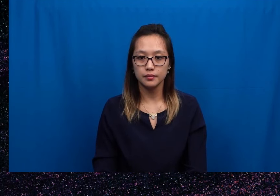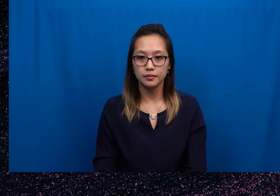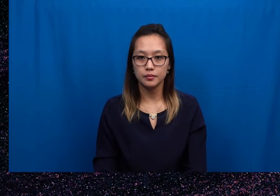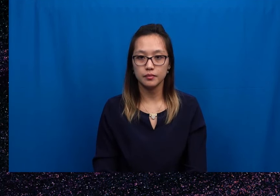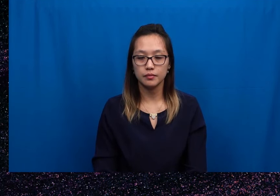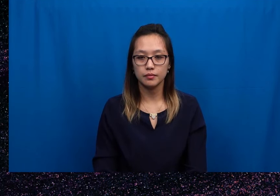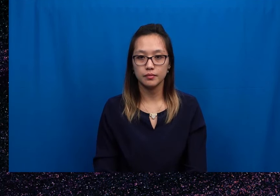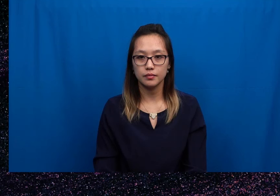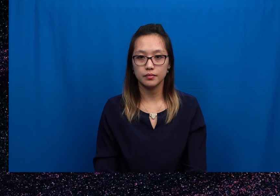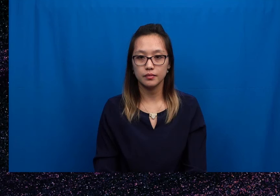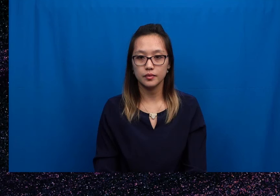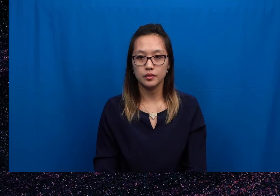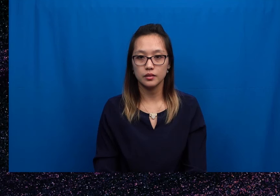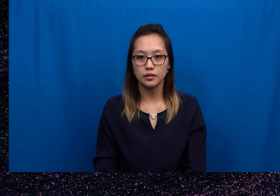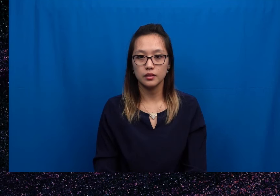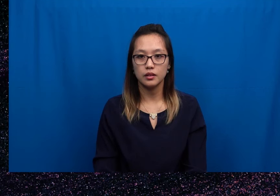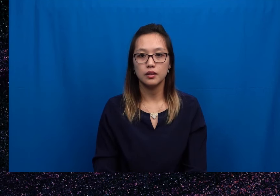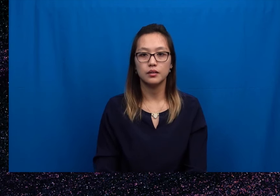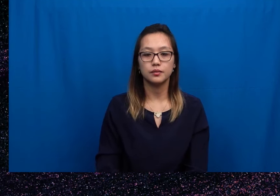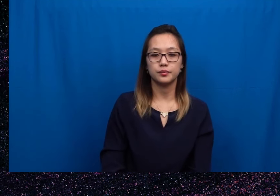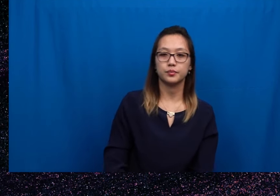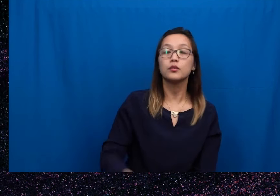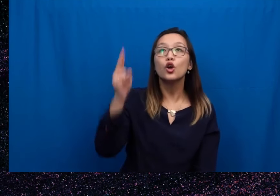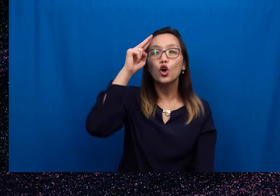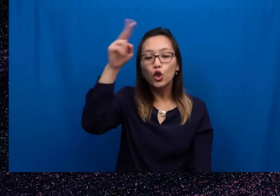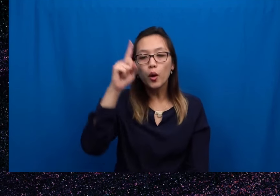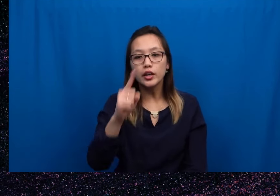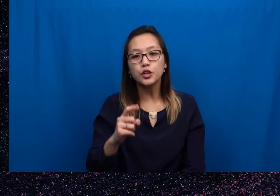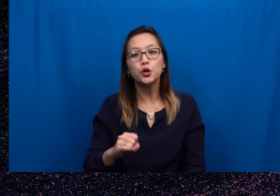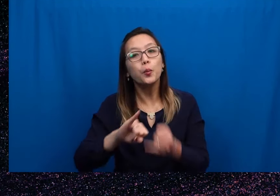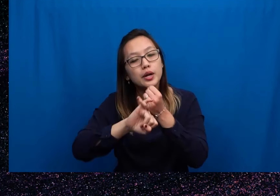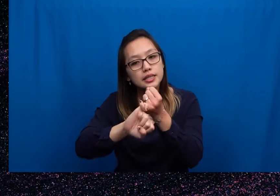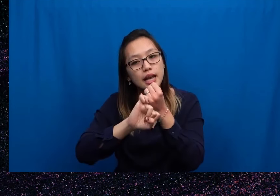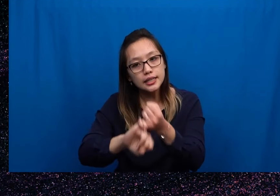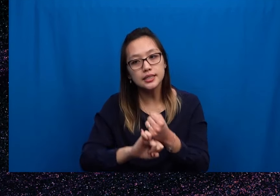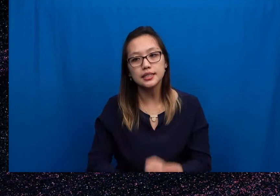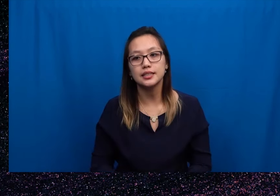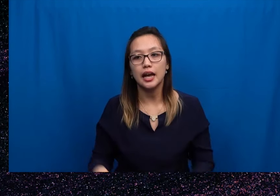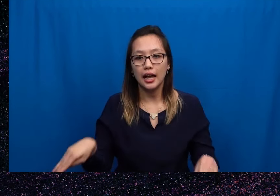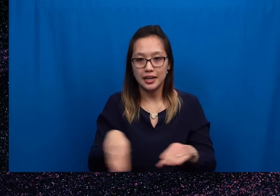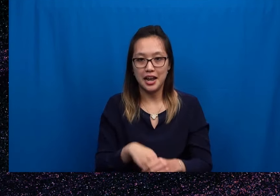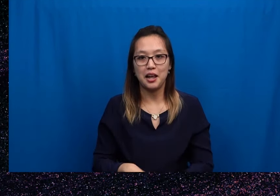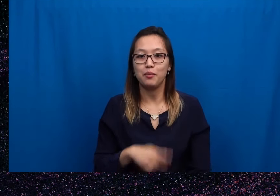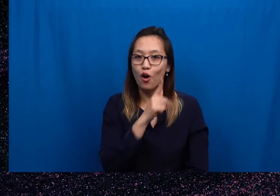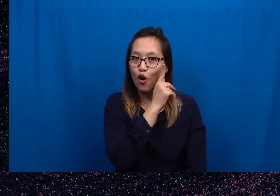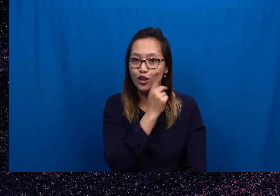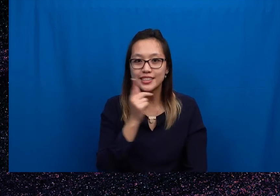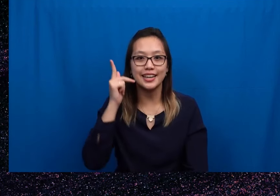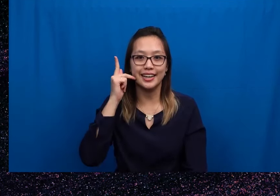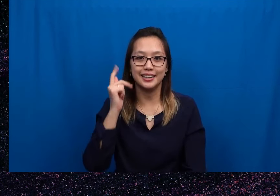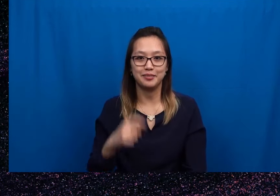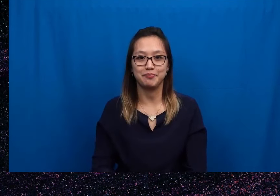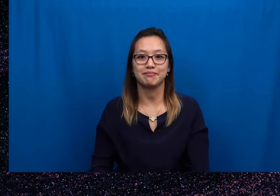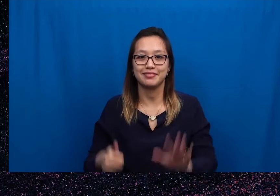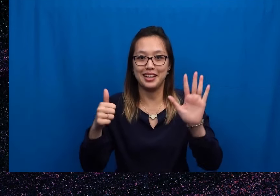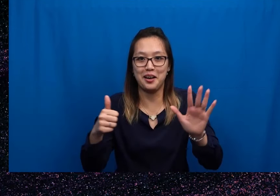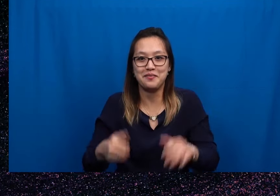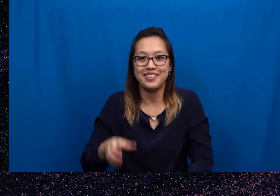Tuhan kita itu adalah Tuhan yang berjanji seperti ini. Dalam Hosea pasal yang ke-6 ayat yang ke-3, dia berkata